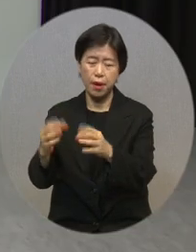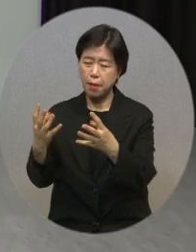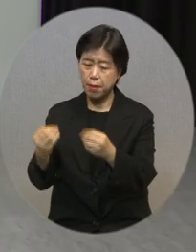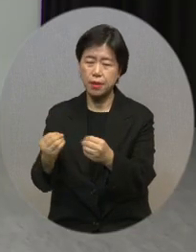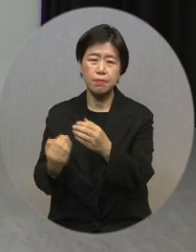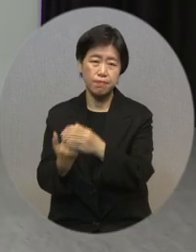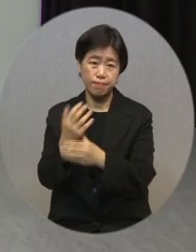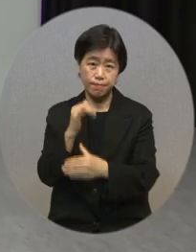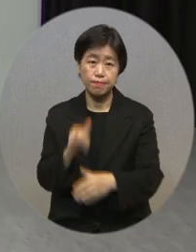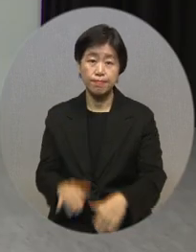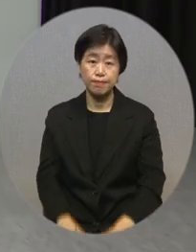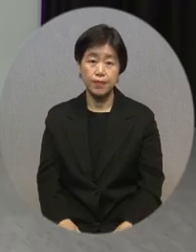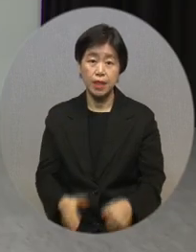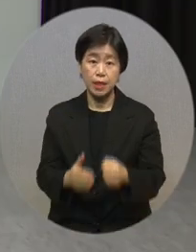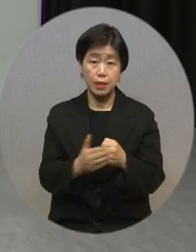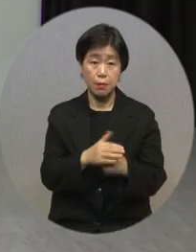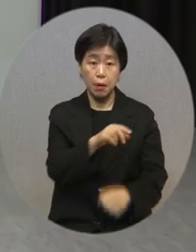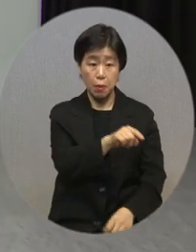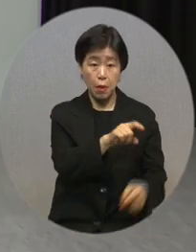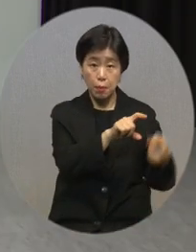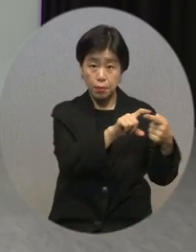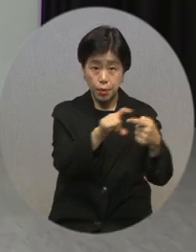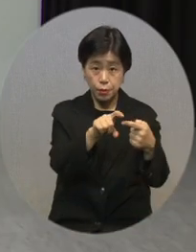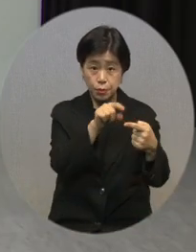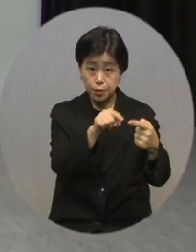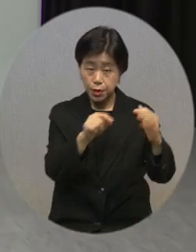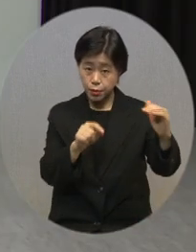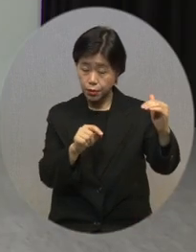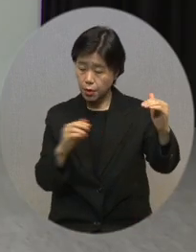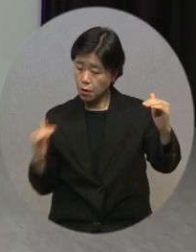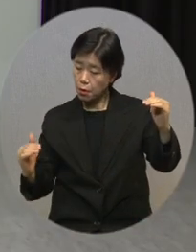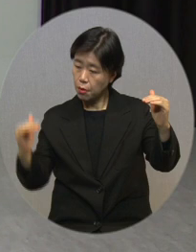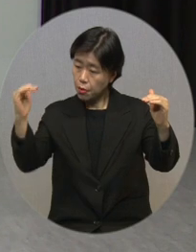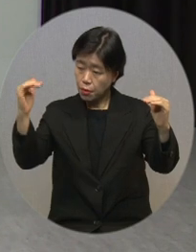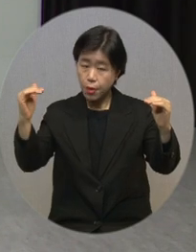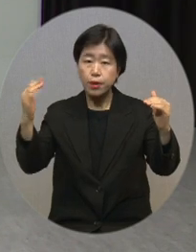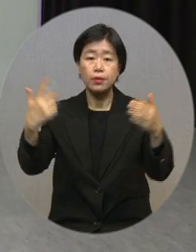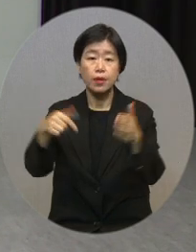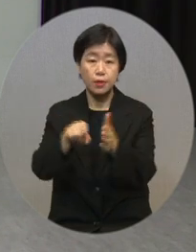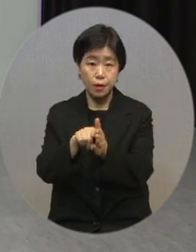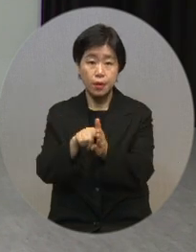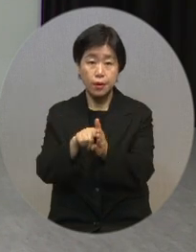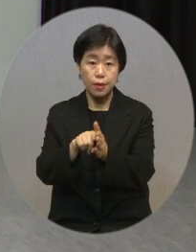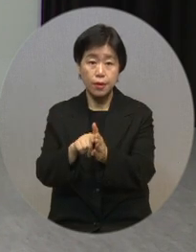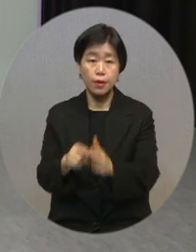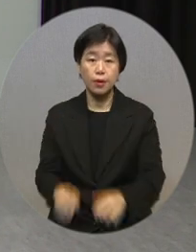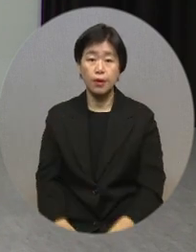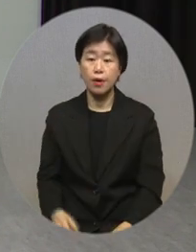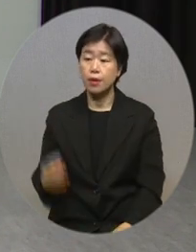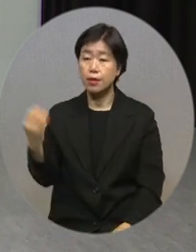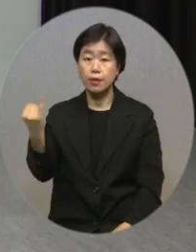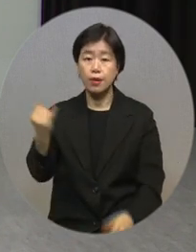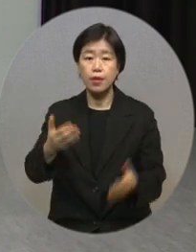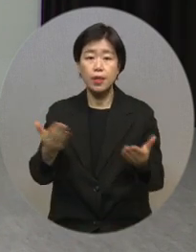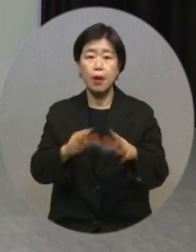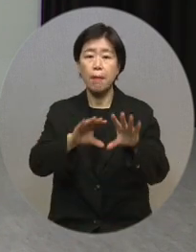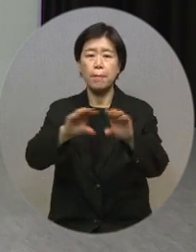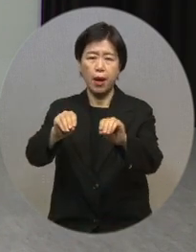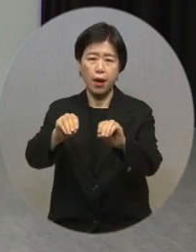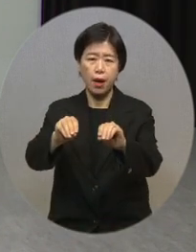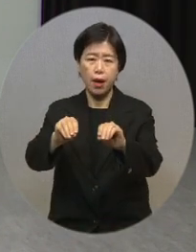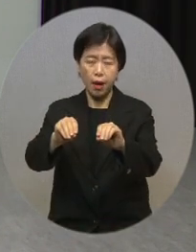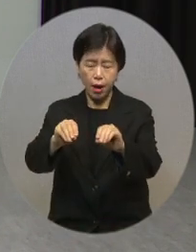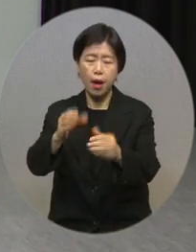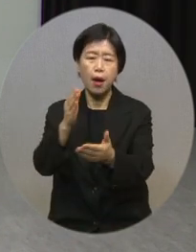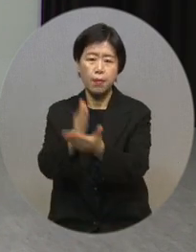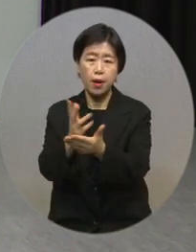그래서 OECD 평균 수준으로 이걸 끌어올리기 위해서 그 여성 경력 단절을 피하기 위해서 네.